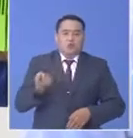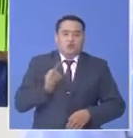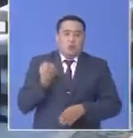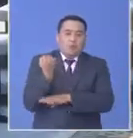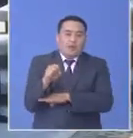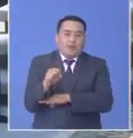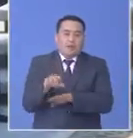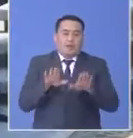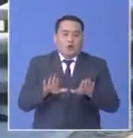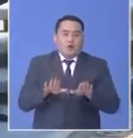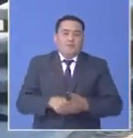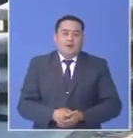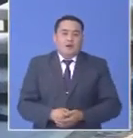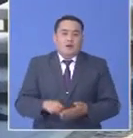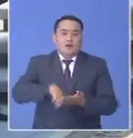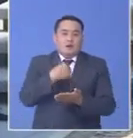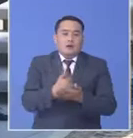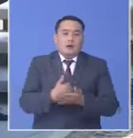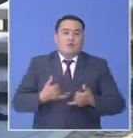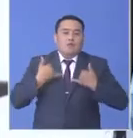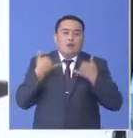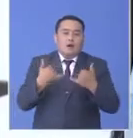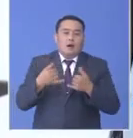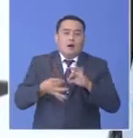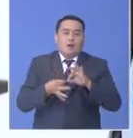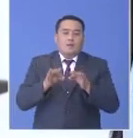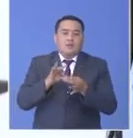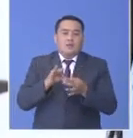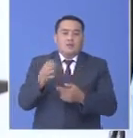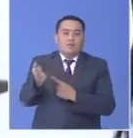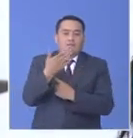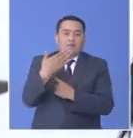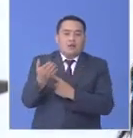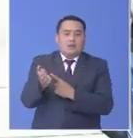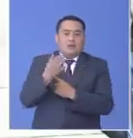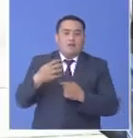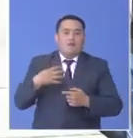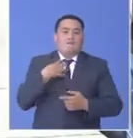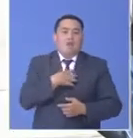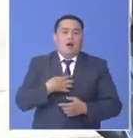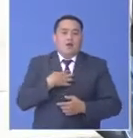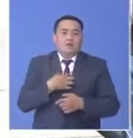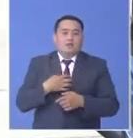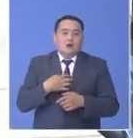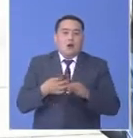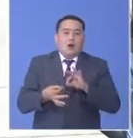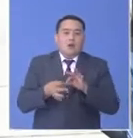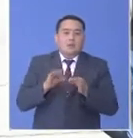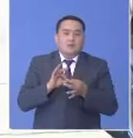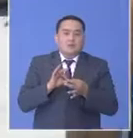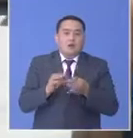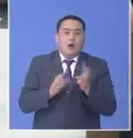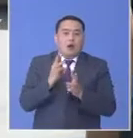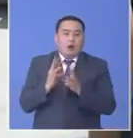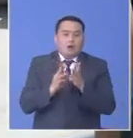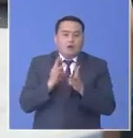победой. Главным же достоянием мотопробега стал олимпийский флаг, у которого важная миссия. Он исполнит роль олимпийского огня.